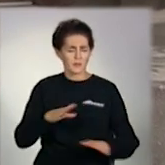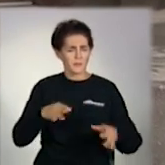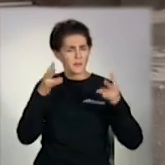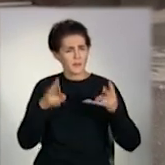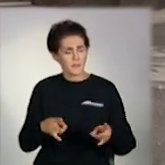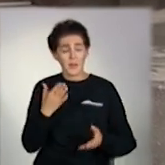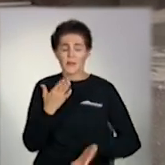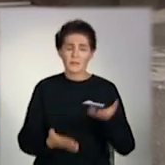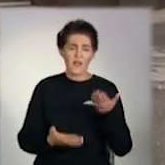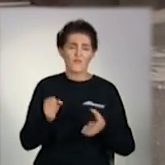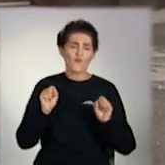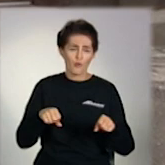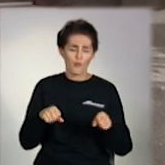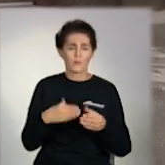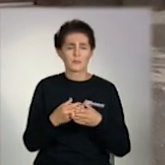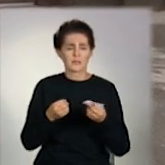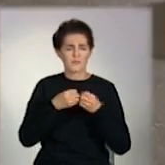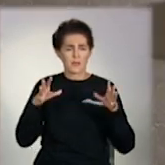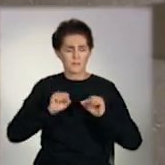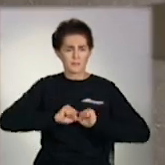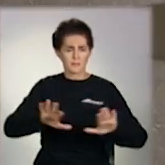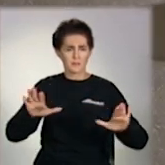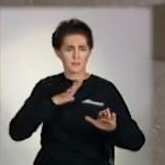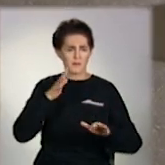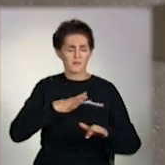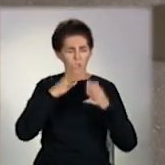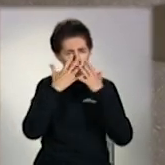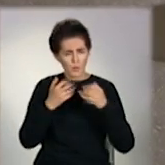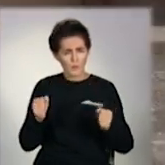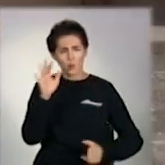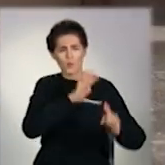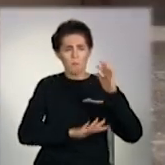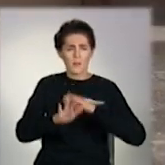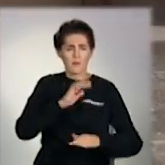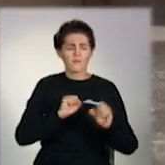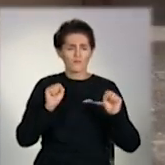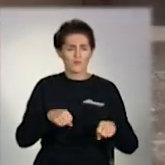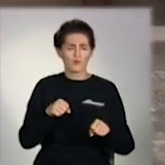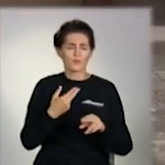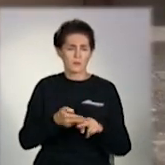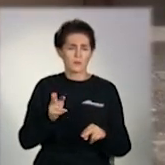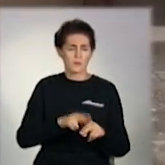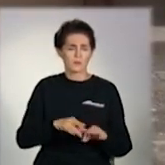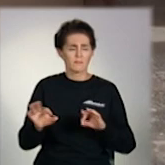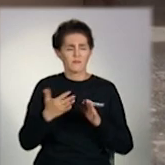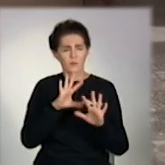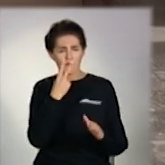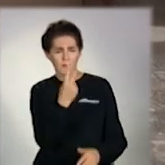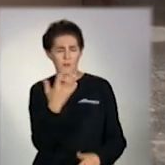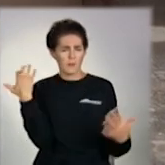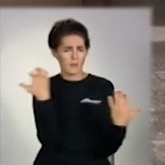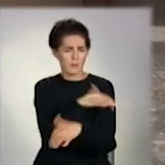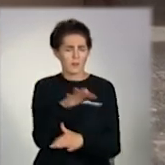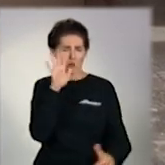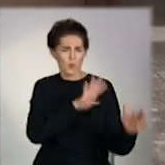За можливості з світловідбиваючими елементами. Туман він може спровокувати погану